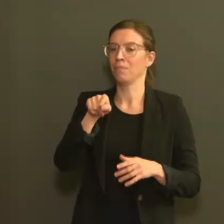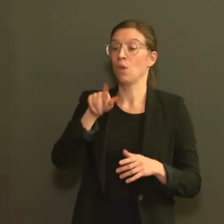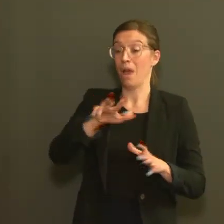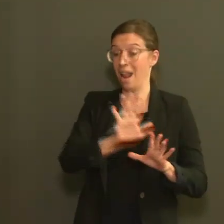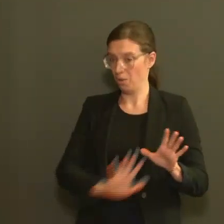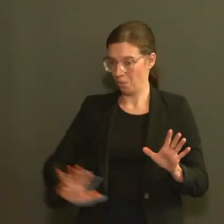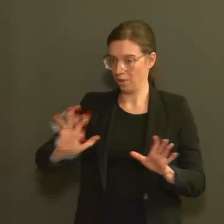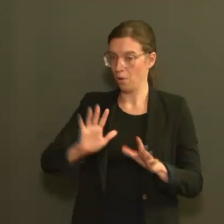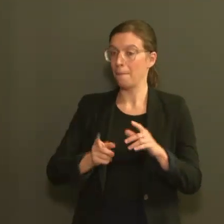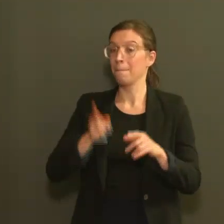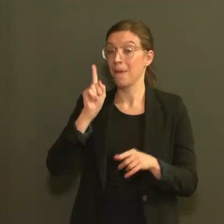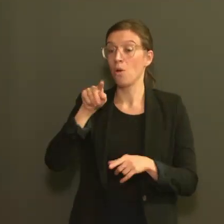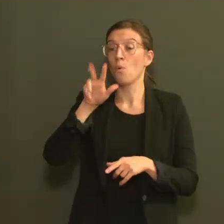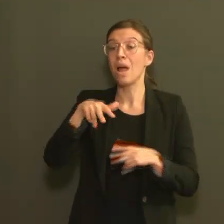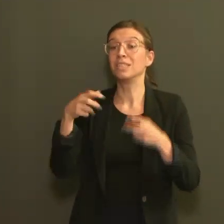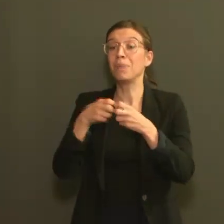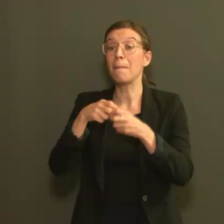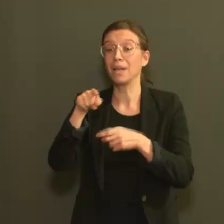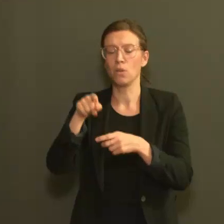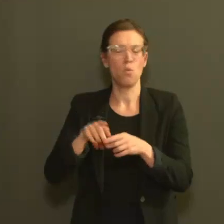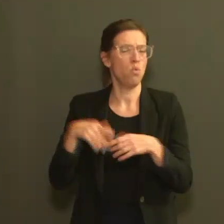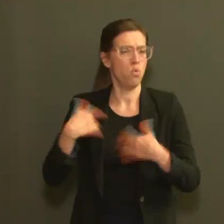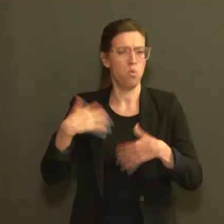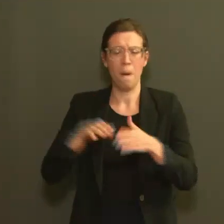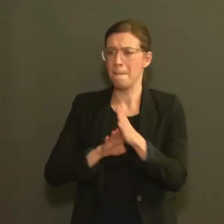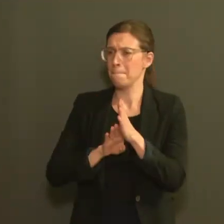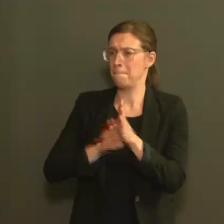verdubbelen de cijfers nu om de 5 dagen.